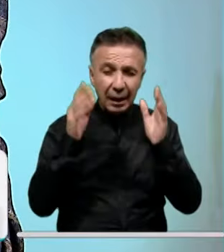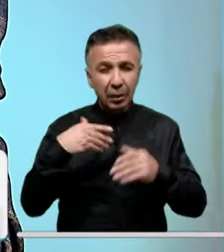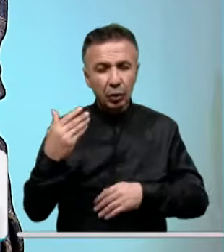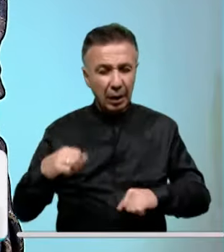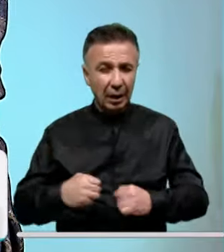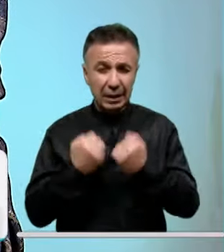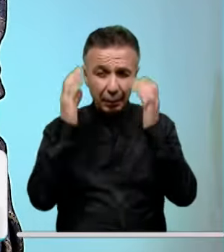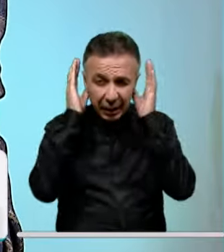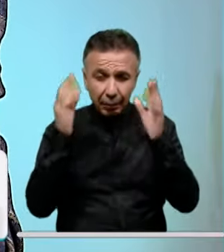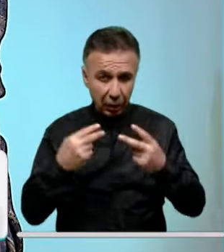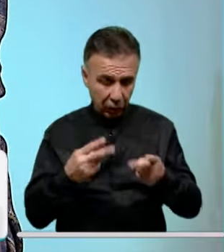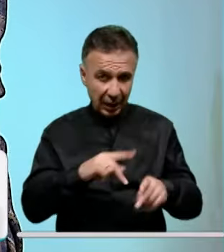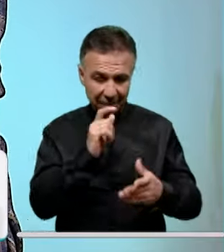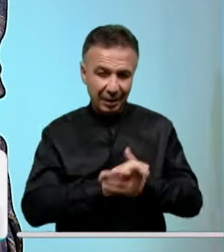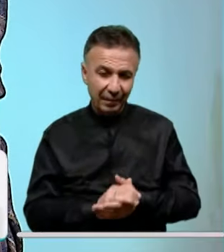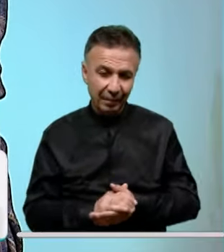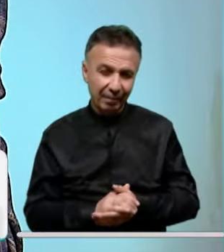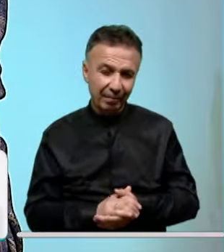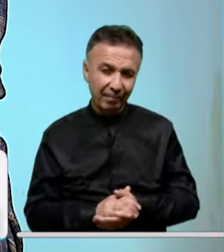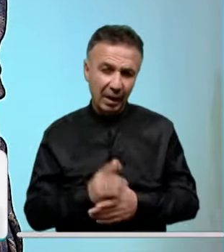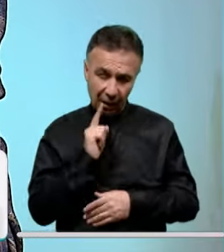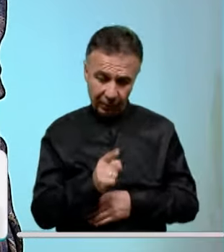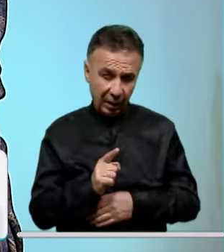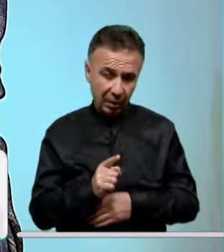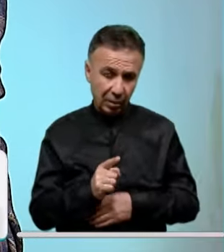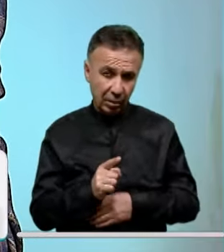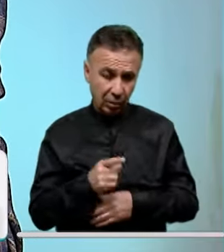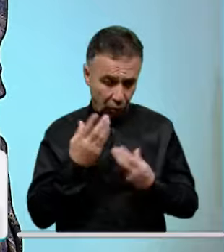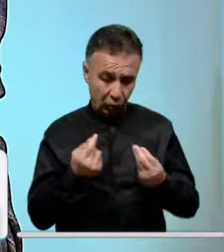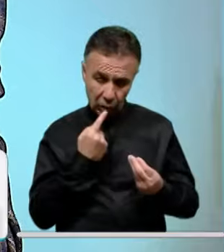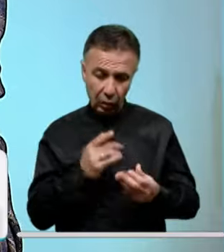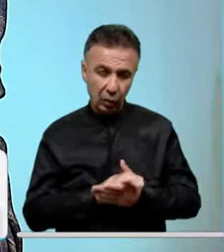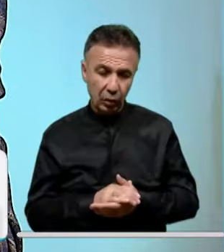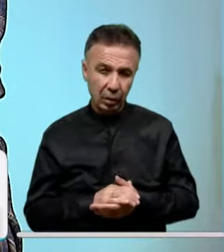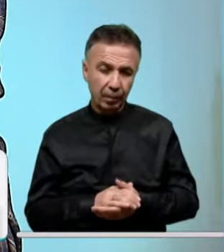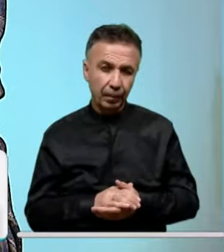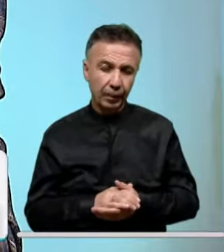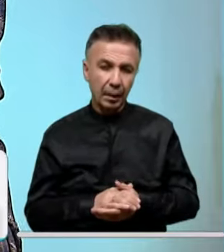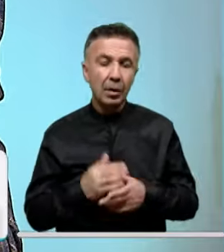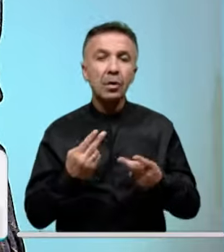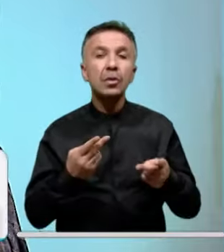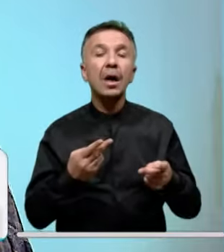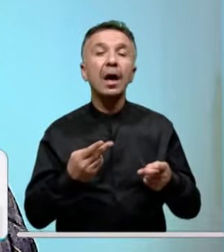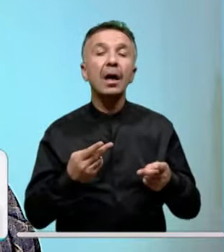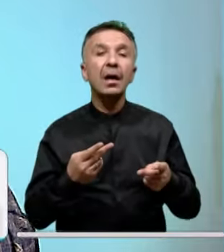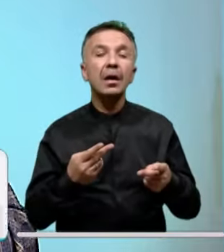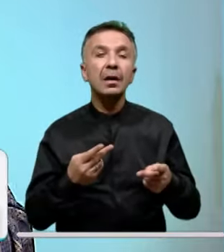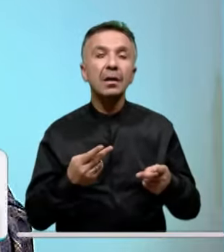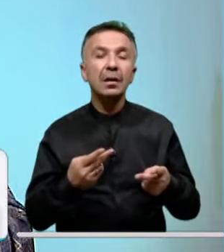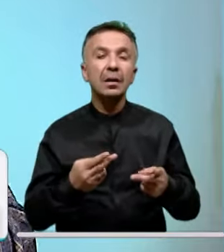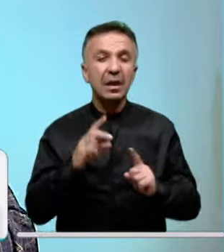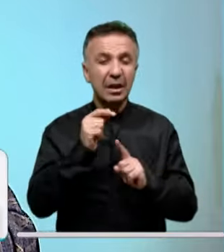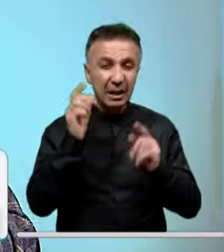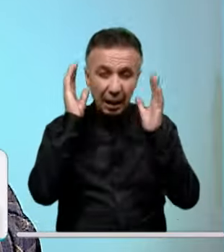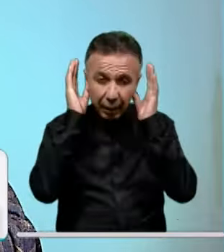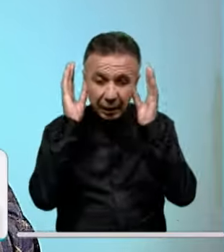kaza kılmak caiz mi? Bak farz bir şeyden söz ediyoruz. Namaz kılmak caiz değil diyor. Caizdir diyoruz ikindiden